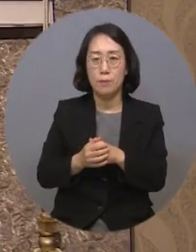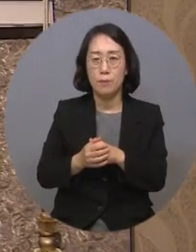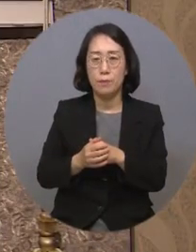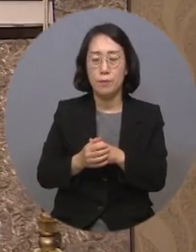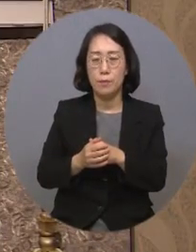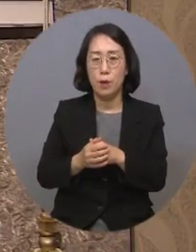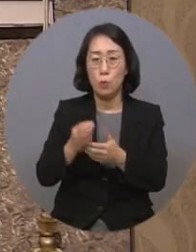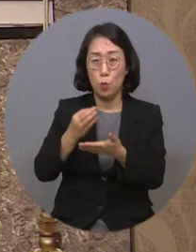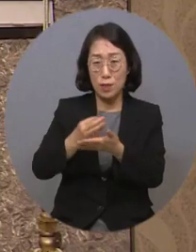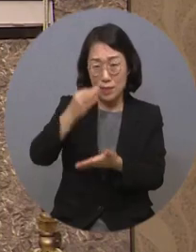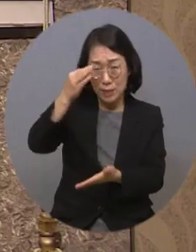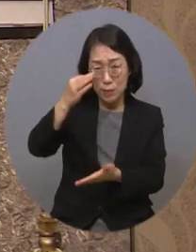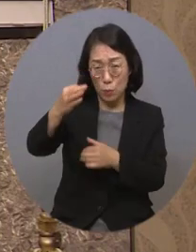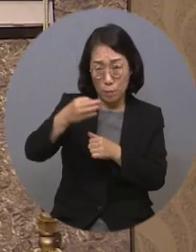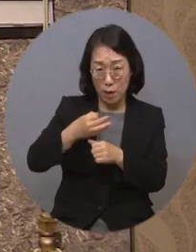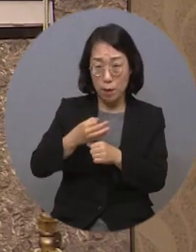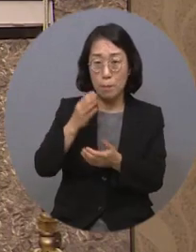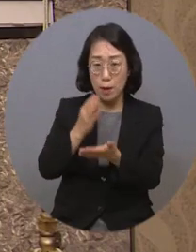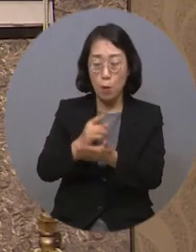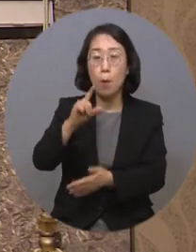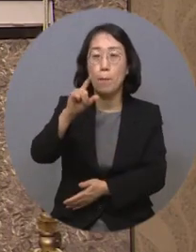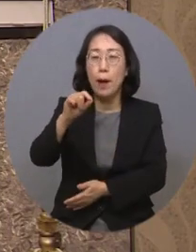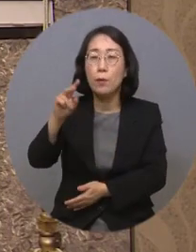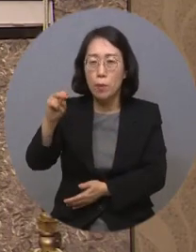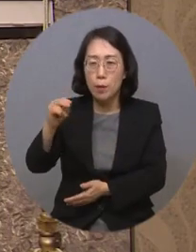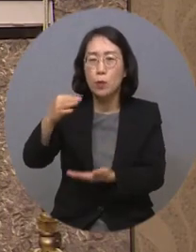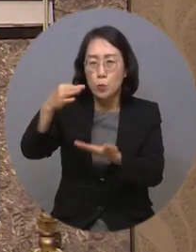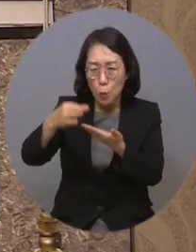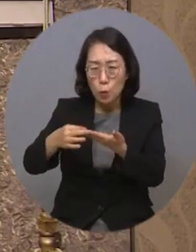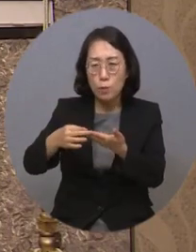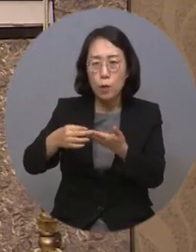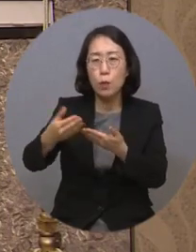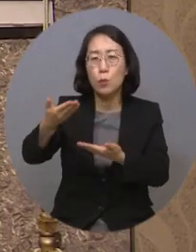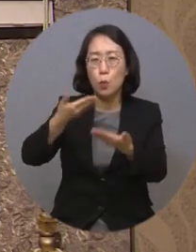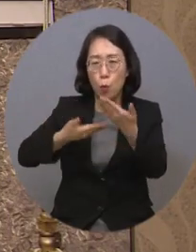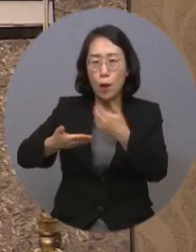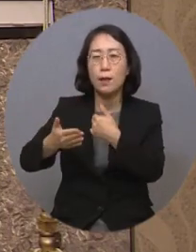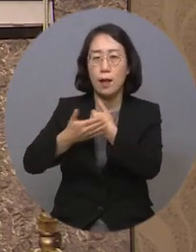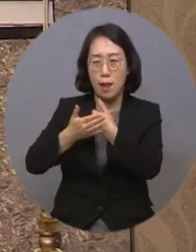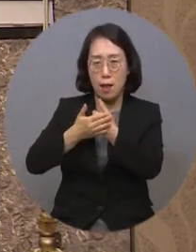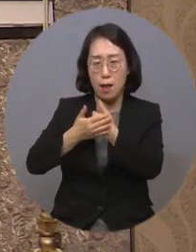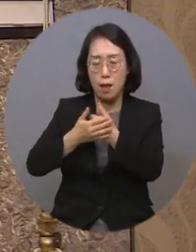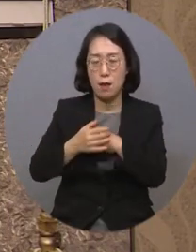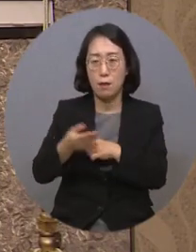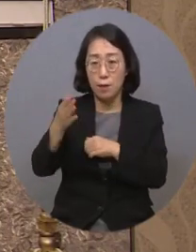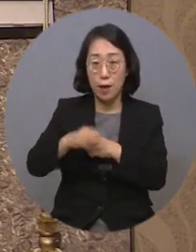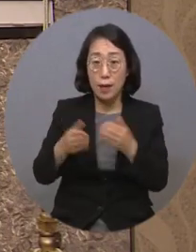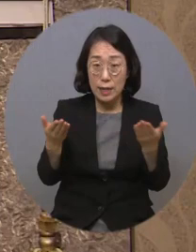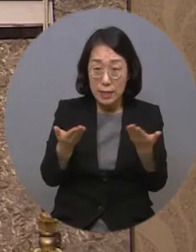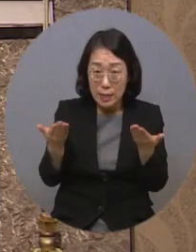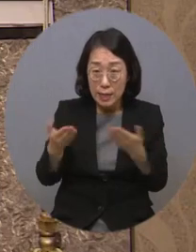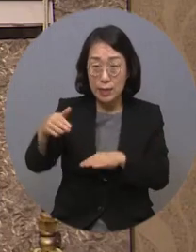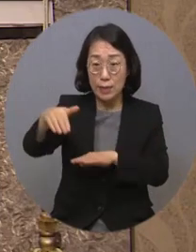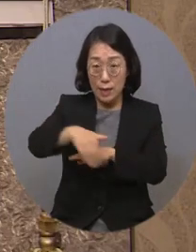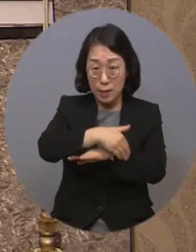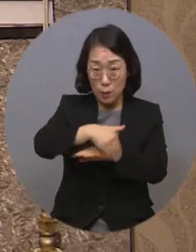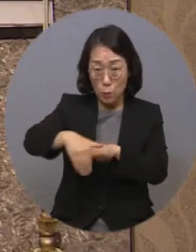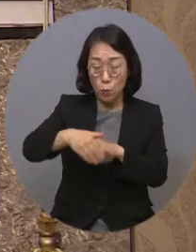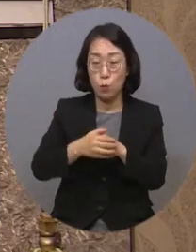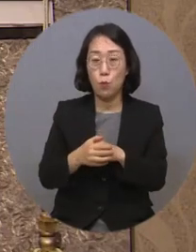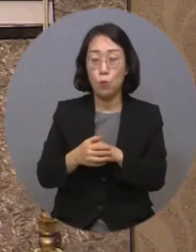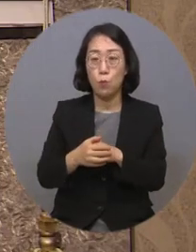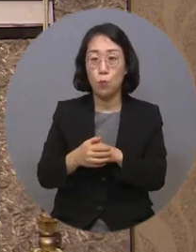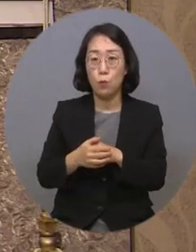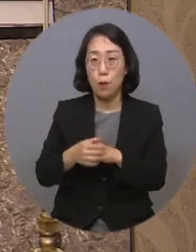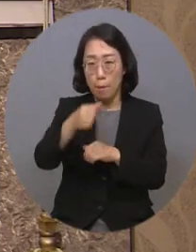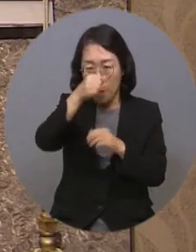후원하지 말아달라. 차라리 만 원, 이만 원만 후원해달라. 대신, 직장 생활하고 그 어떤 수익을 내는